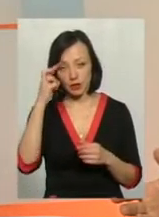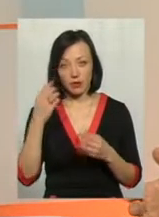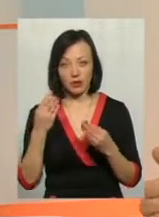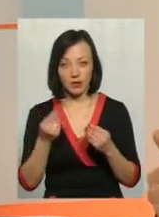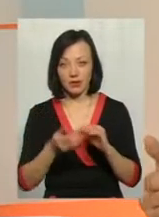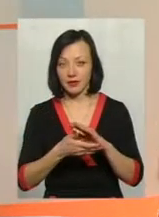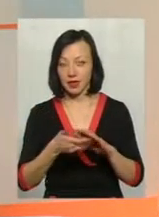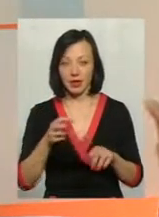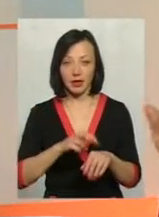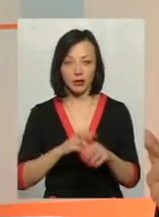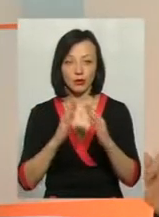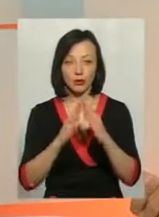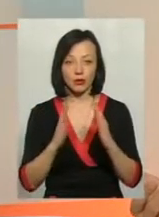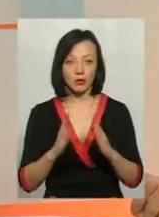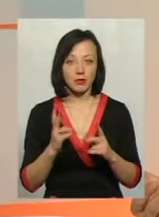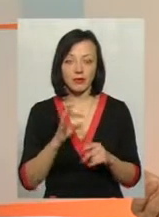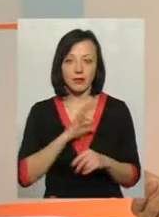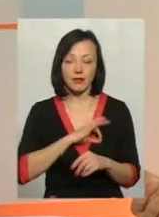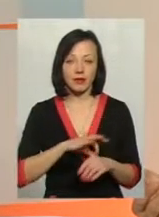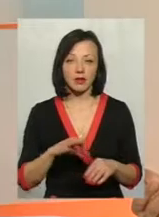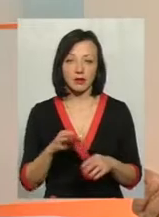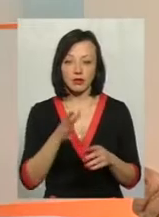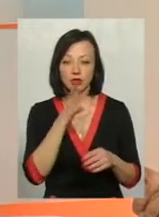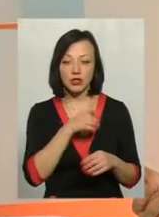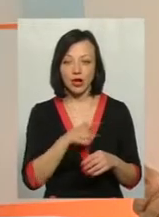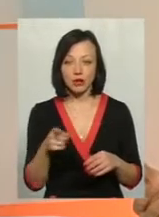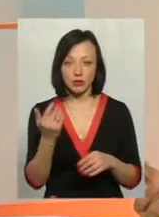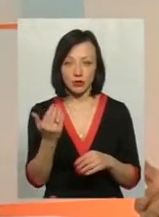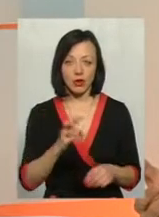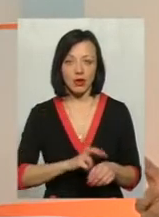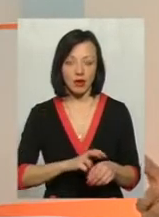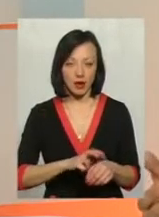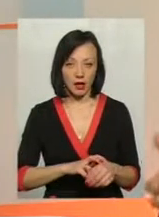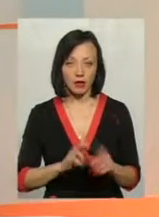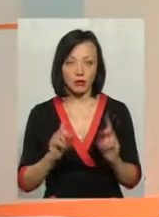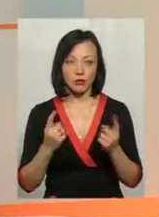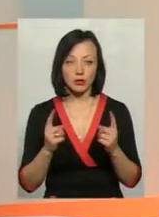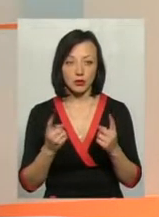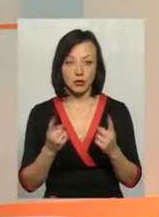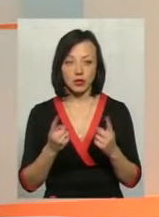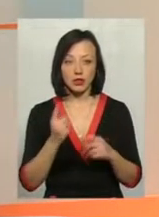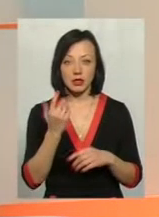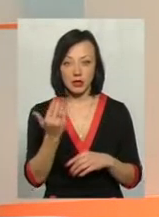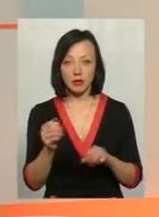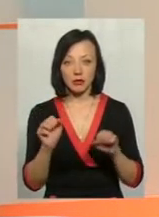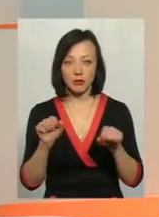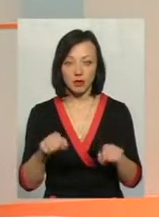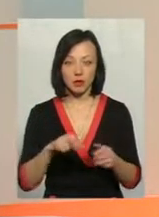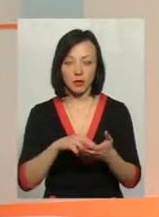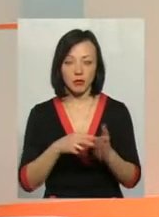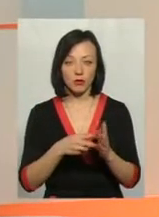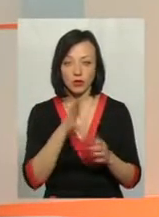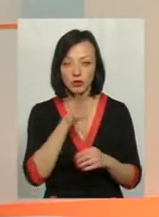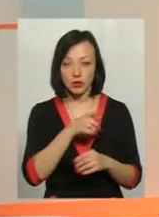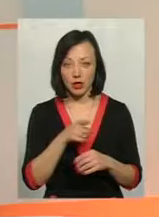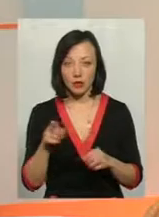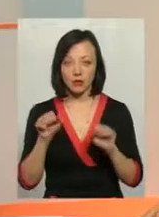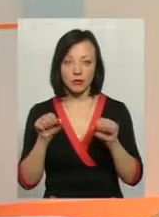викликати лікаря додому – це просто неефективне використання часу лікаря, тому що ти можеш спланувати собі час, ти